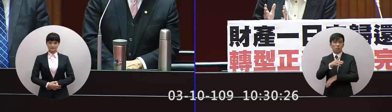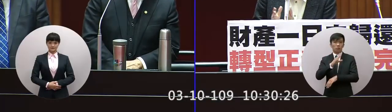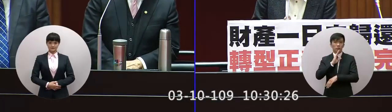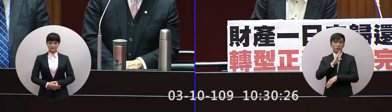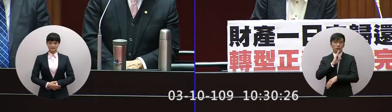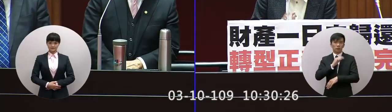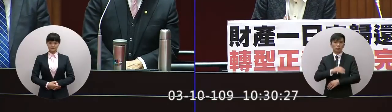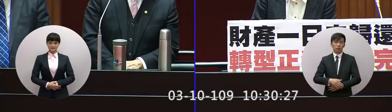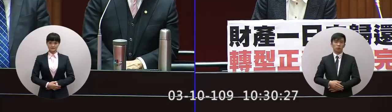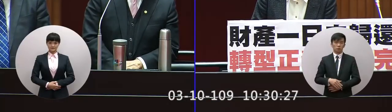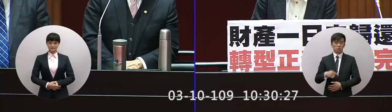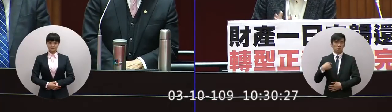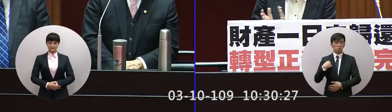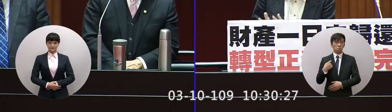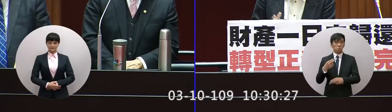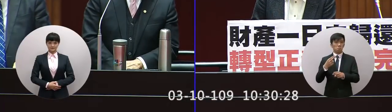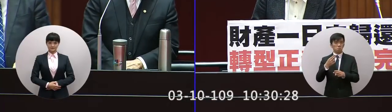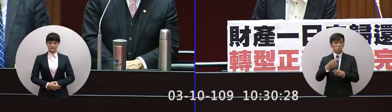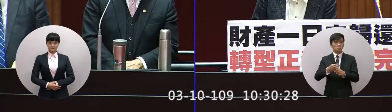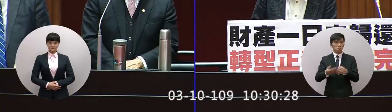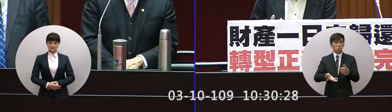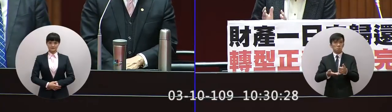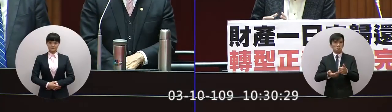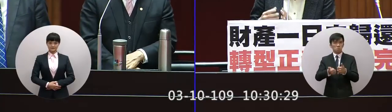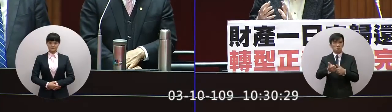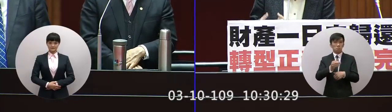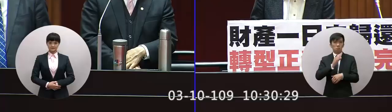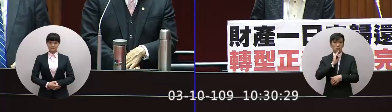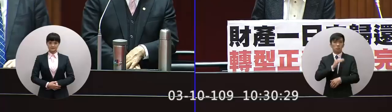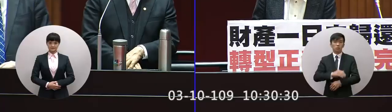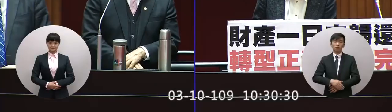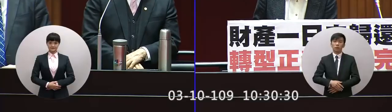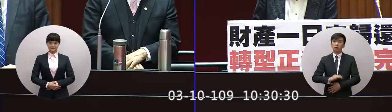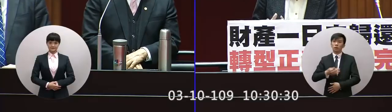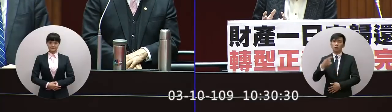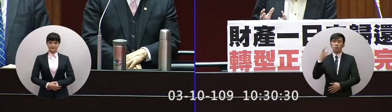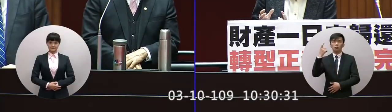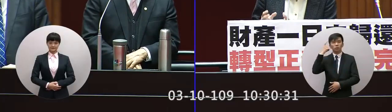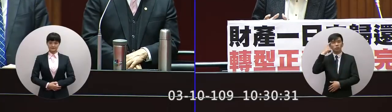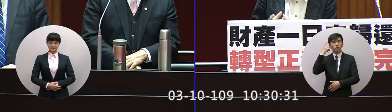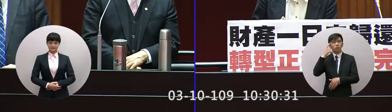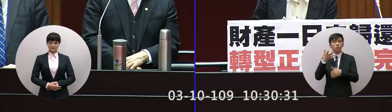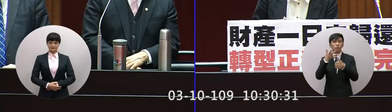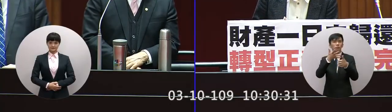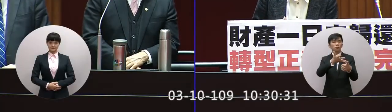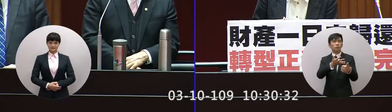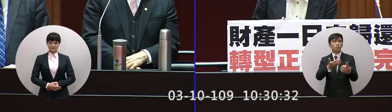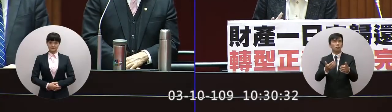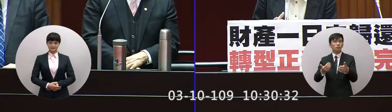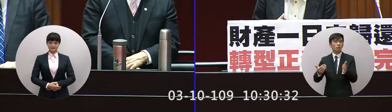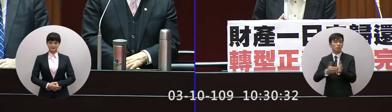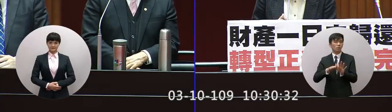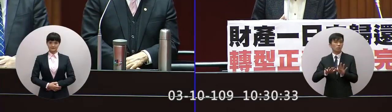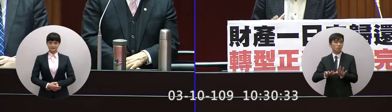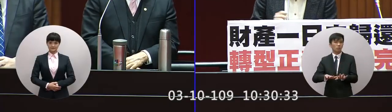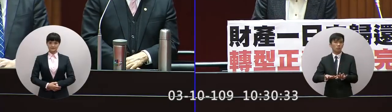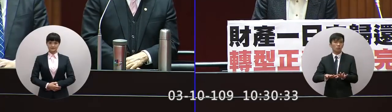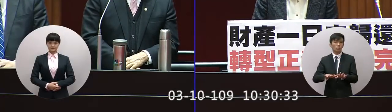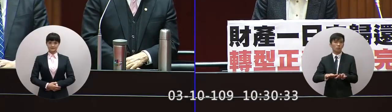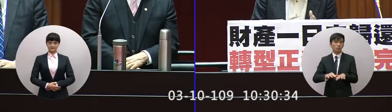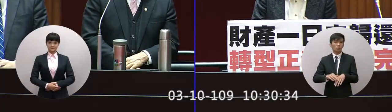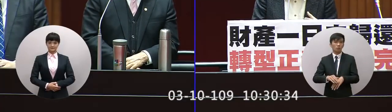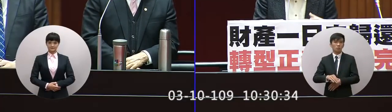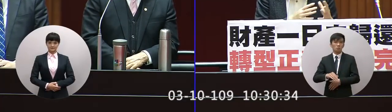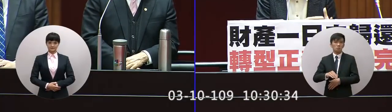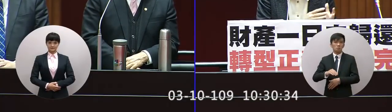方，这个我一定要先肯定，就是我们的政府这边。但我想请问的是说因为目前看起来就是说围